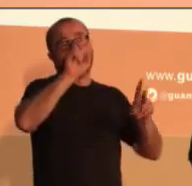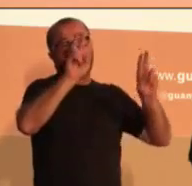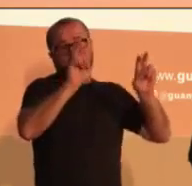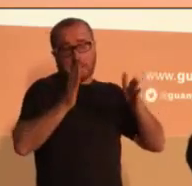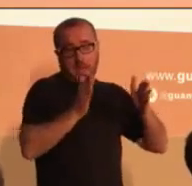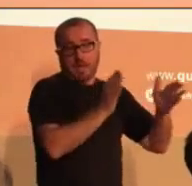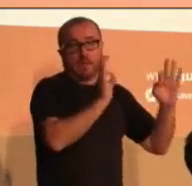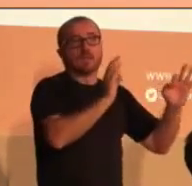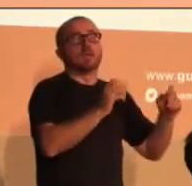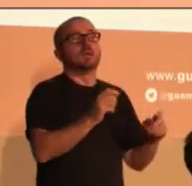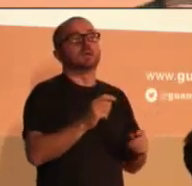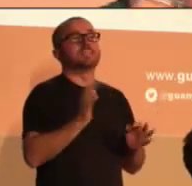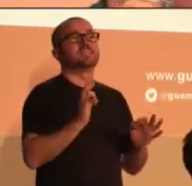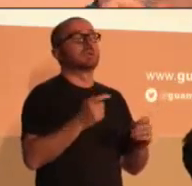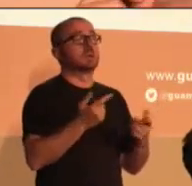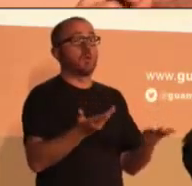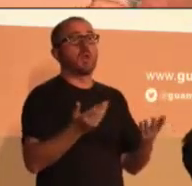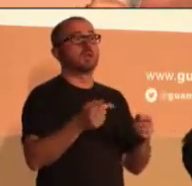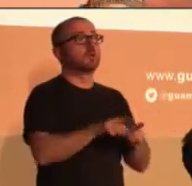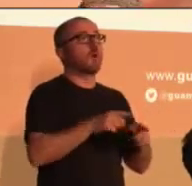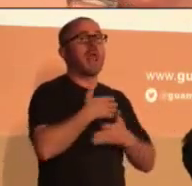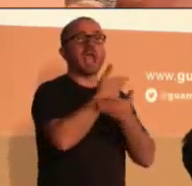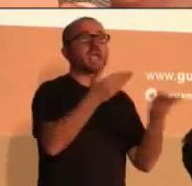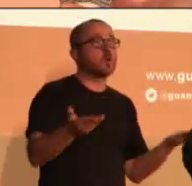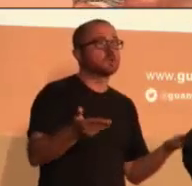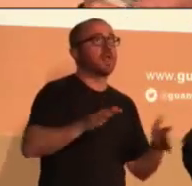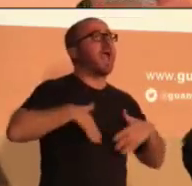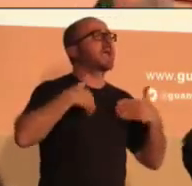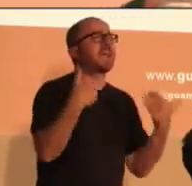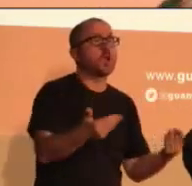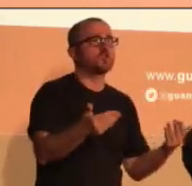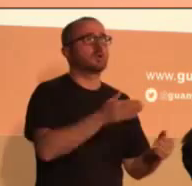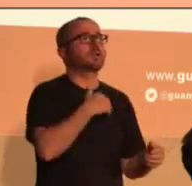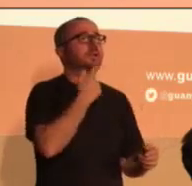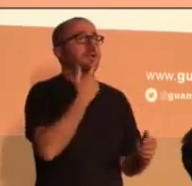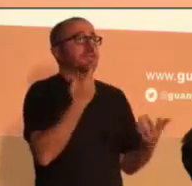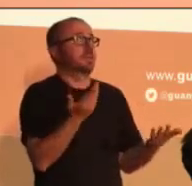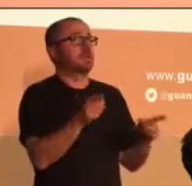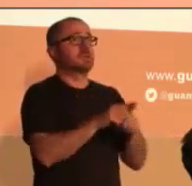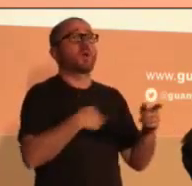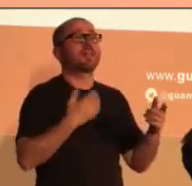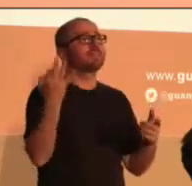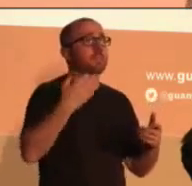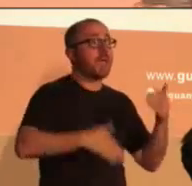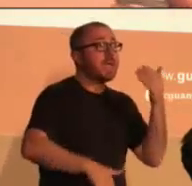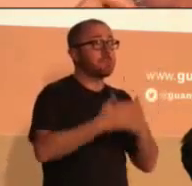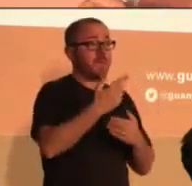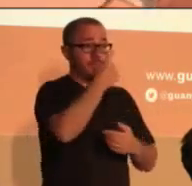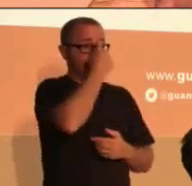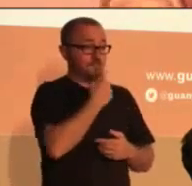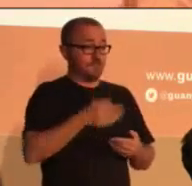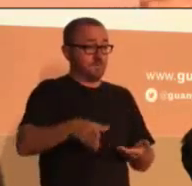acabo quan dèiem això, no? De que hem de ser generosos i hem d'aplicar-nos aquesta visió, crec que hem de començar aquest nou